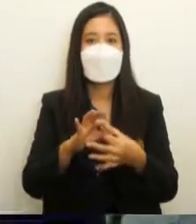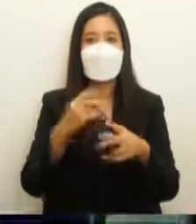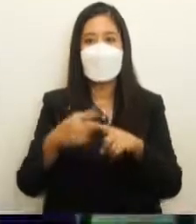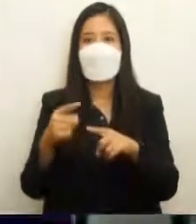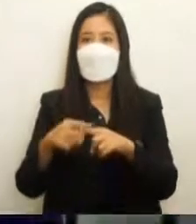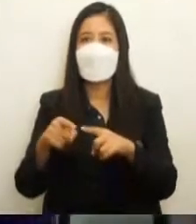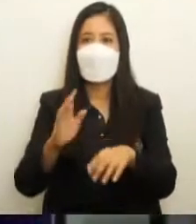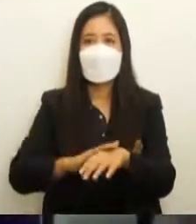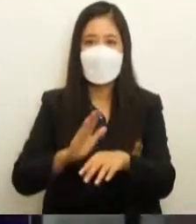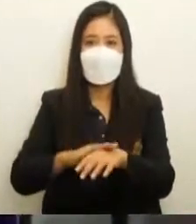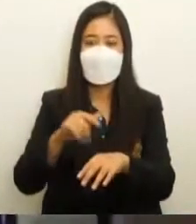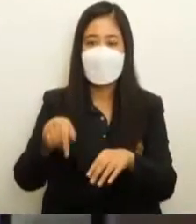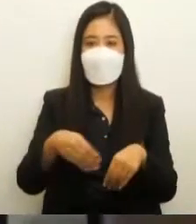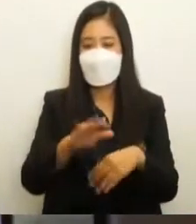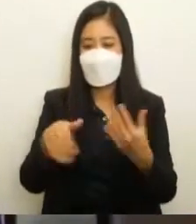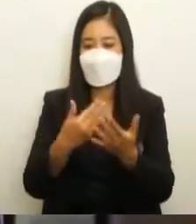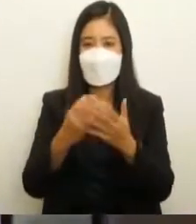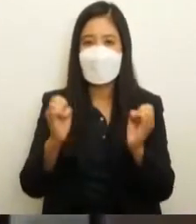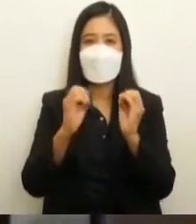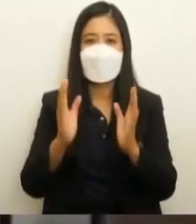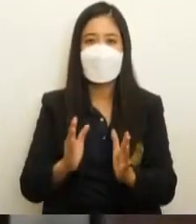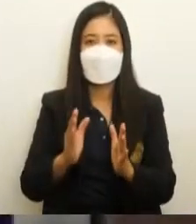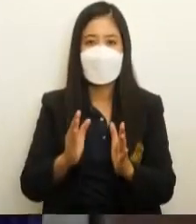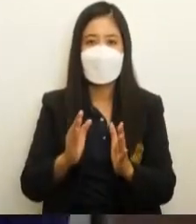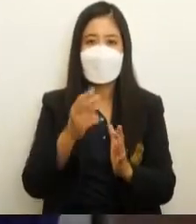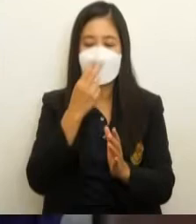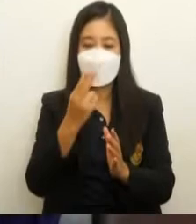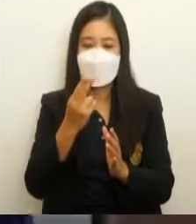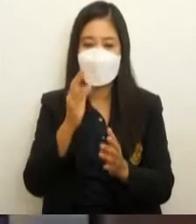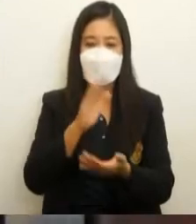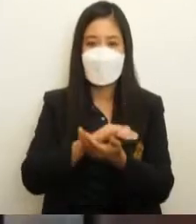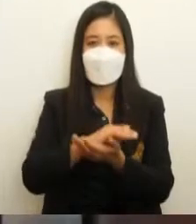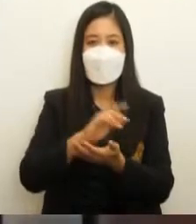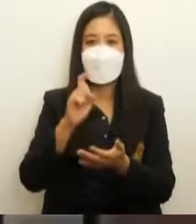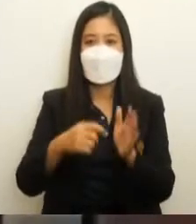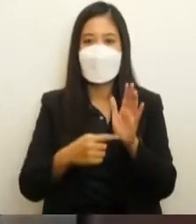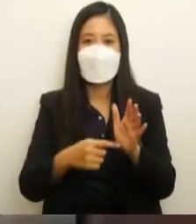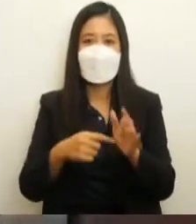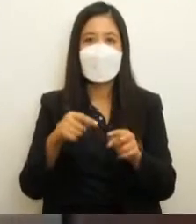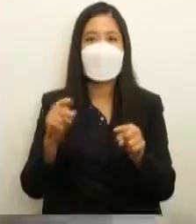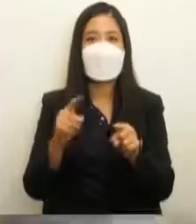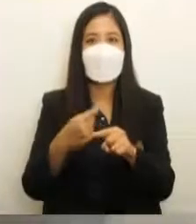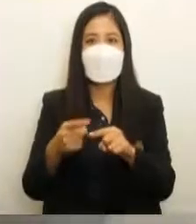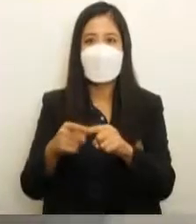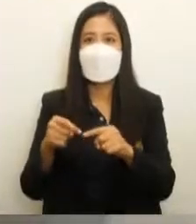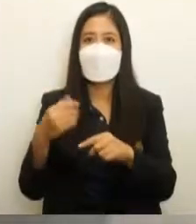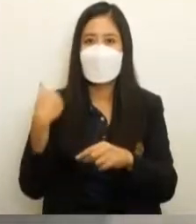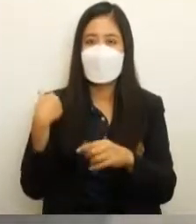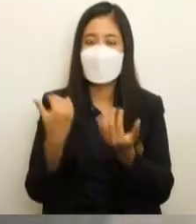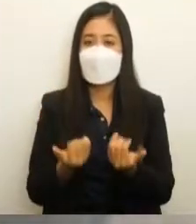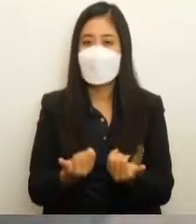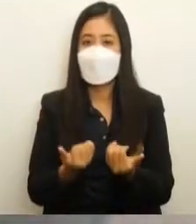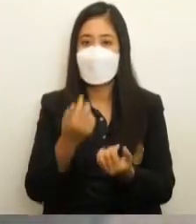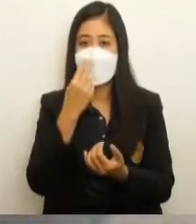ำปฏิบัติลงได้จริงที่โรงเรียนบ้านหัวนาและสิ่งที่เราได้พบนะคะวันนี้ความสดชื่น